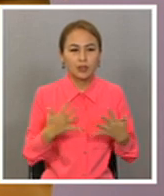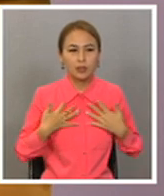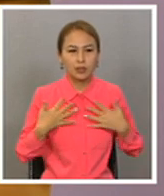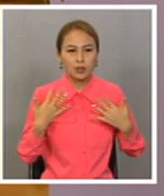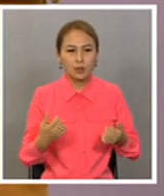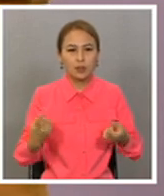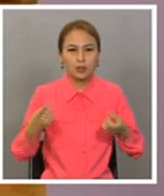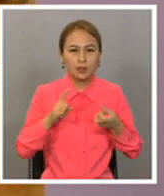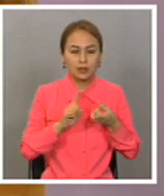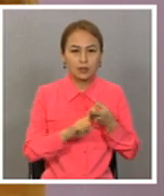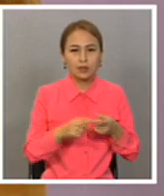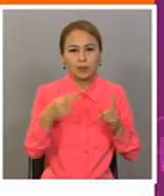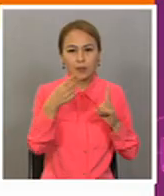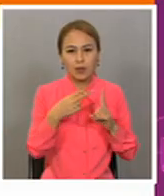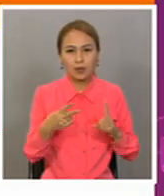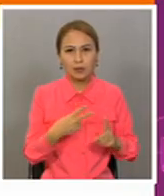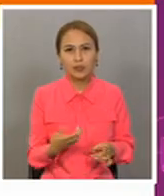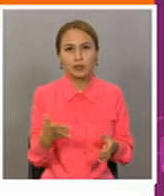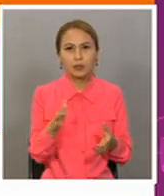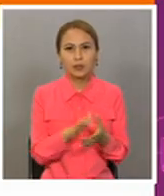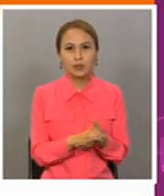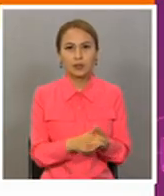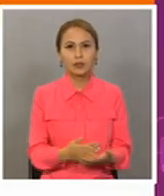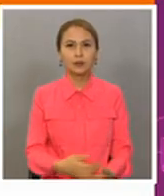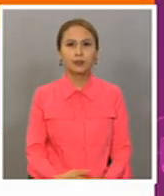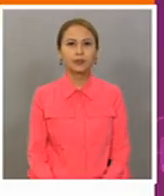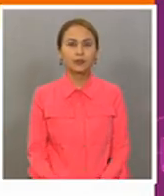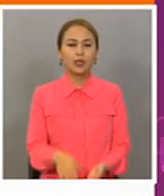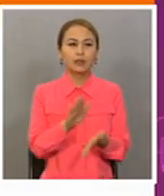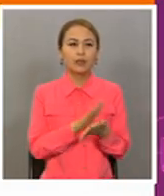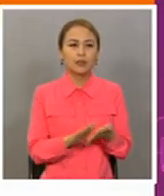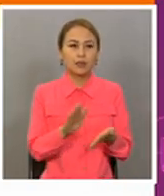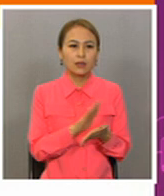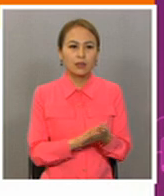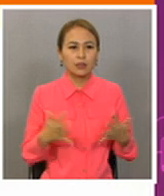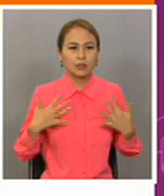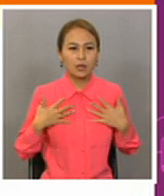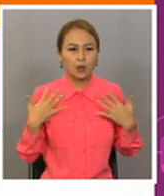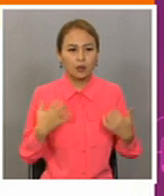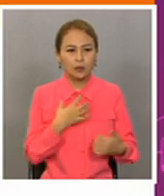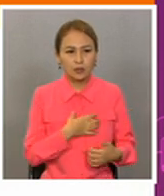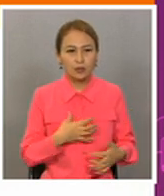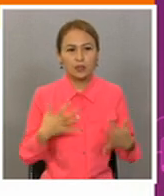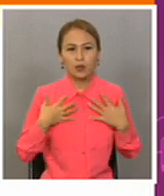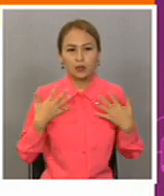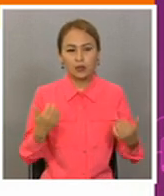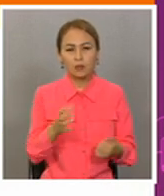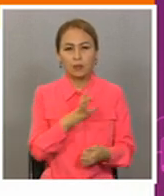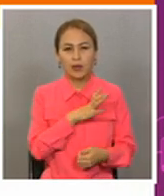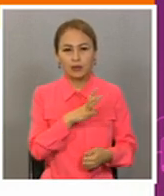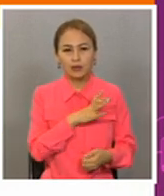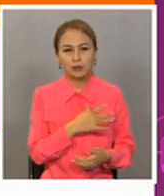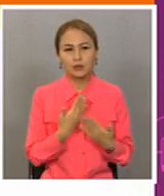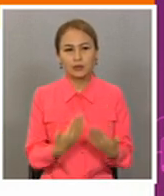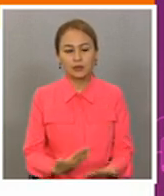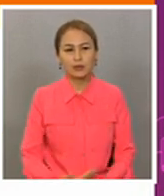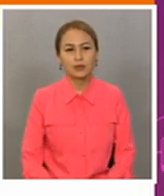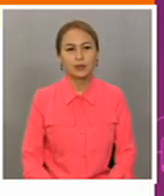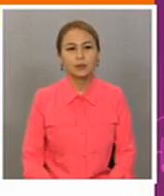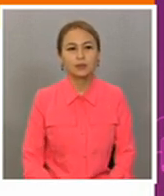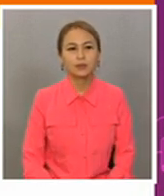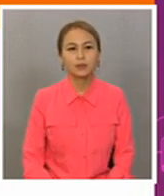қатысты мақал мәтелдермен танысайық. Тазалық – саулық негізі, саулық – байлық